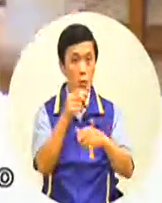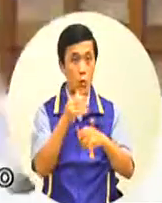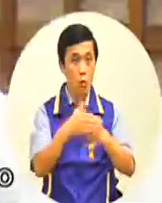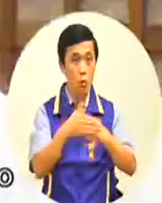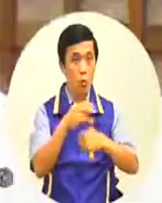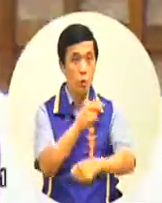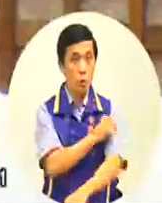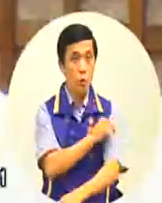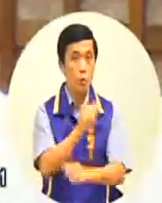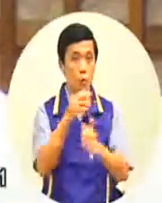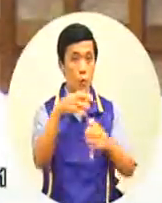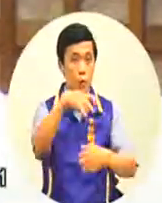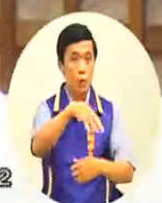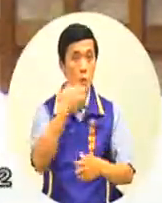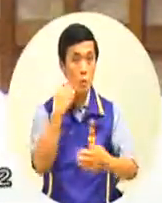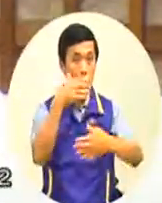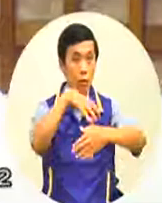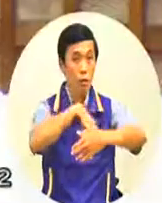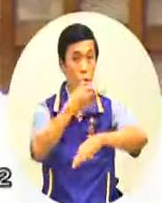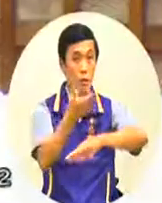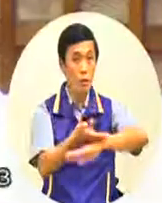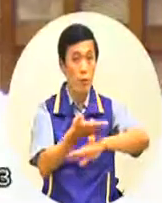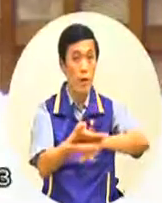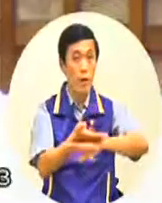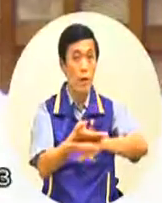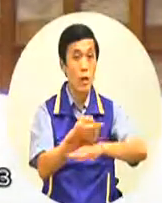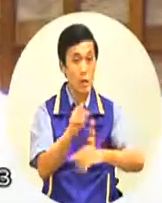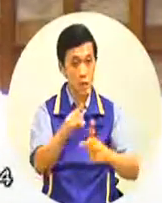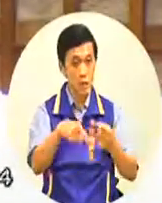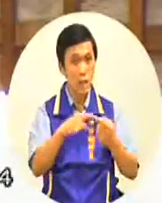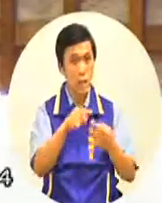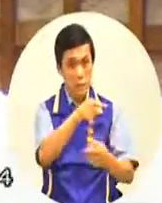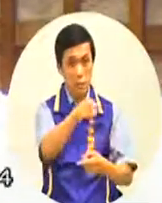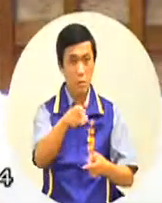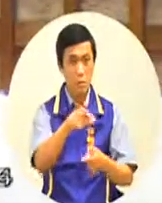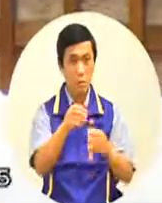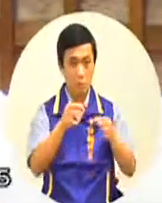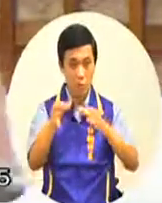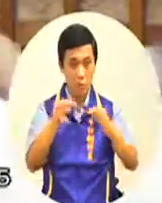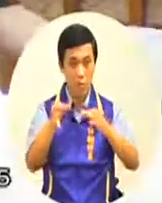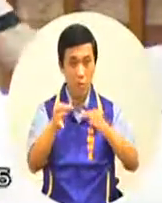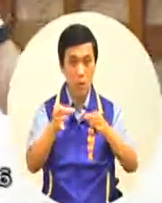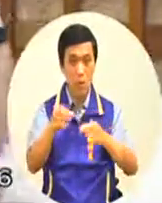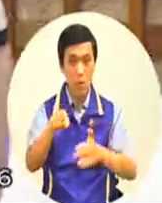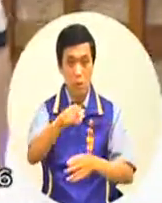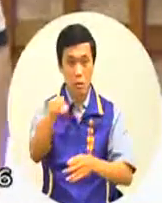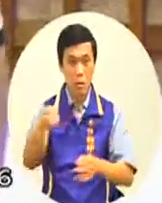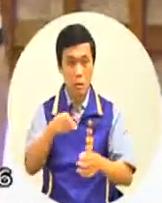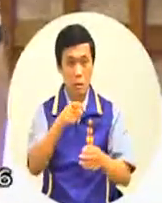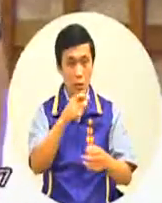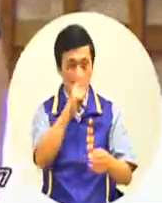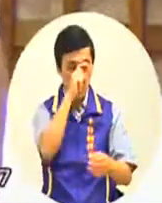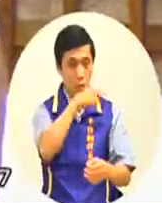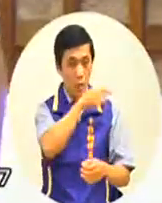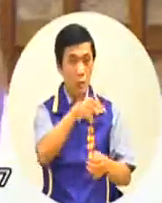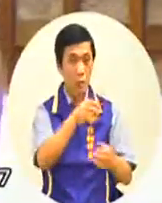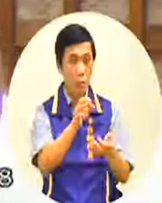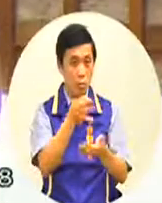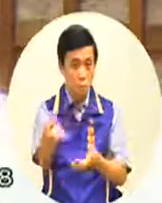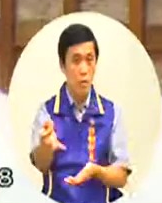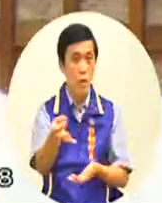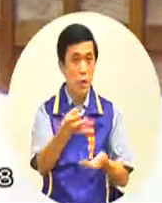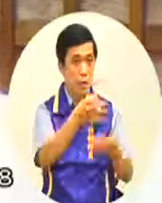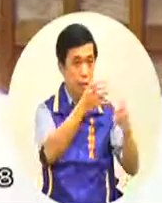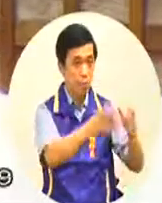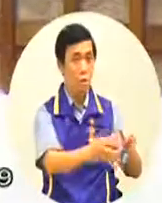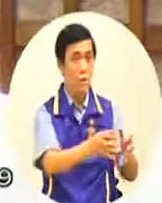气管内管的哦， 我们 可能就是 人家 做生意人啦，硬要求的啦， 根本都不需要啊。哦，对不？